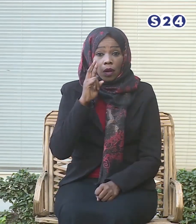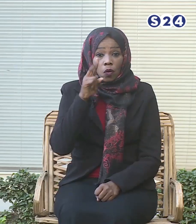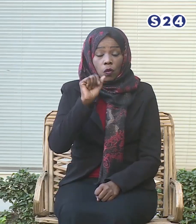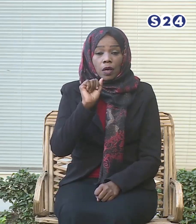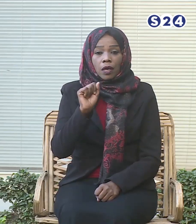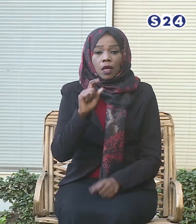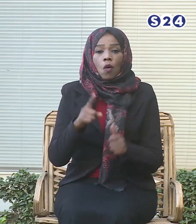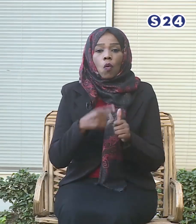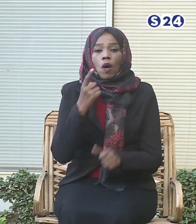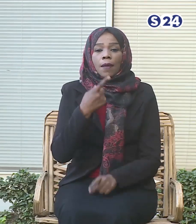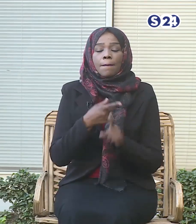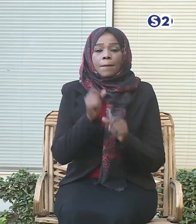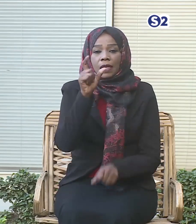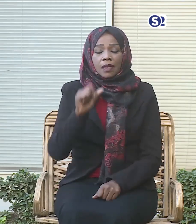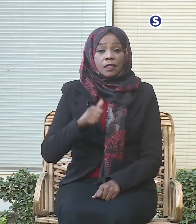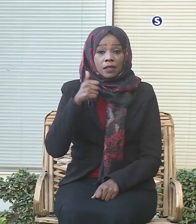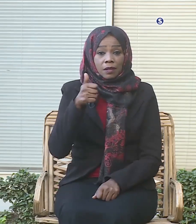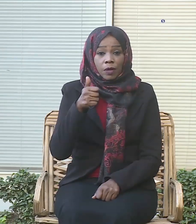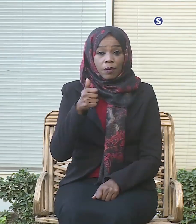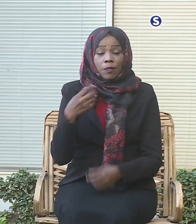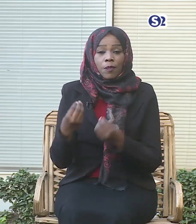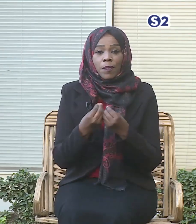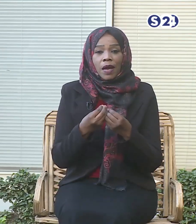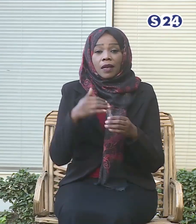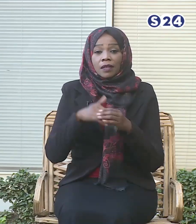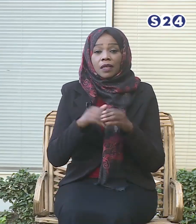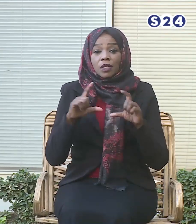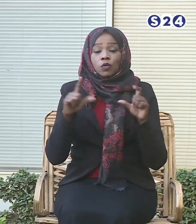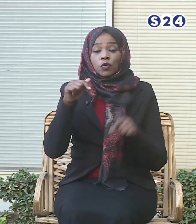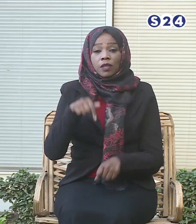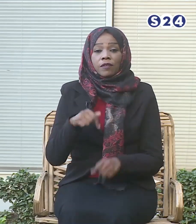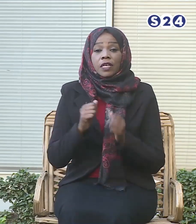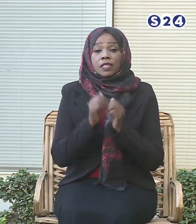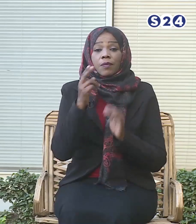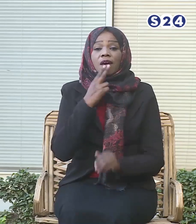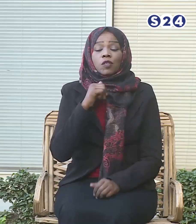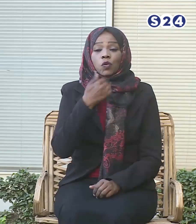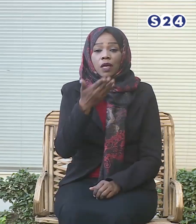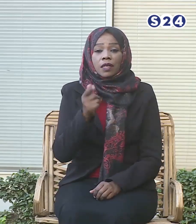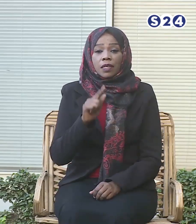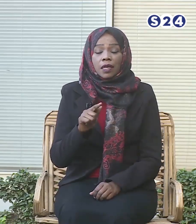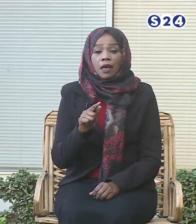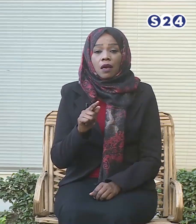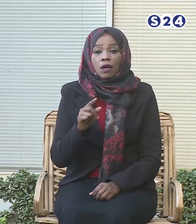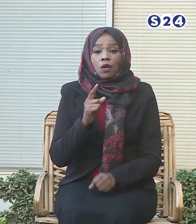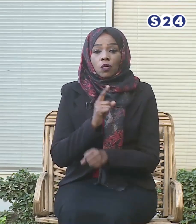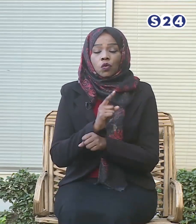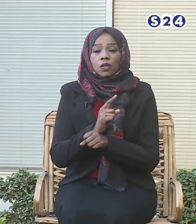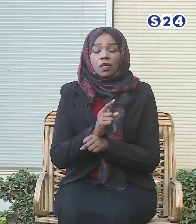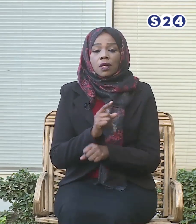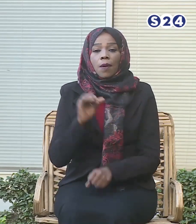واحد من الناس الرائعين هو متواجد معنا داخل استوديو صباحات سودانية مكرم السر،